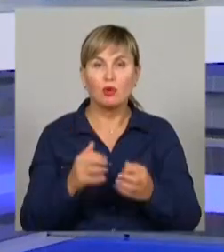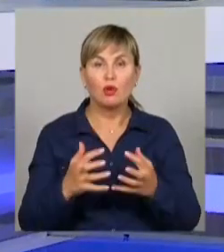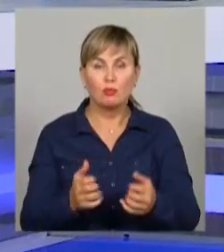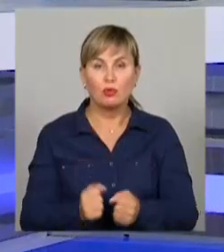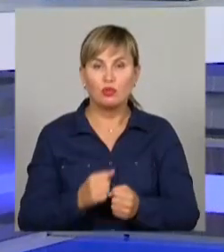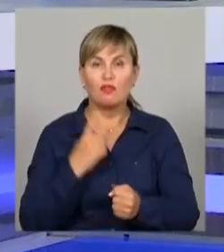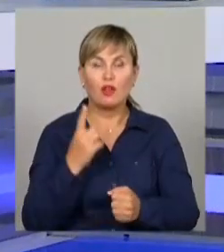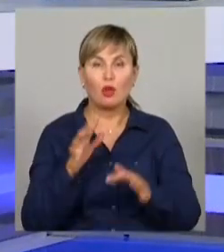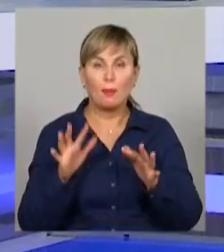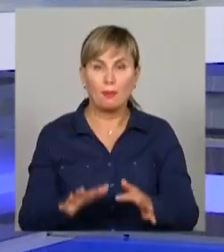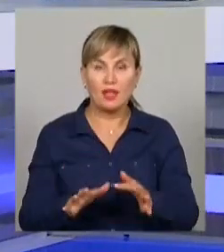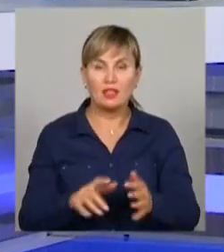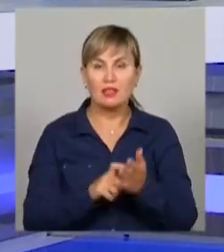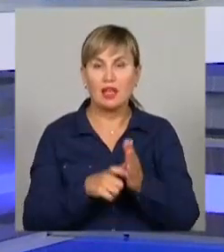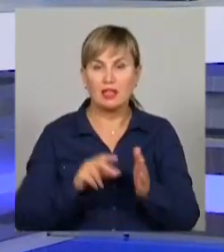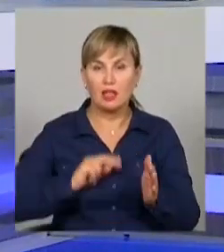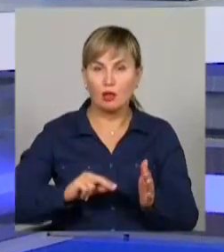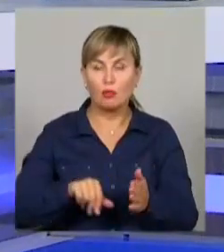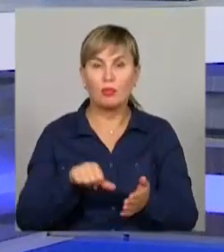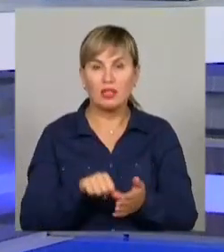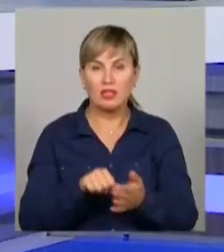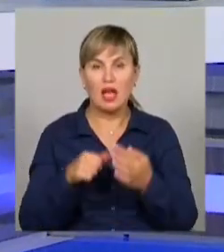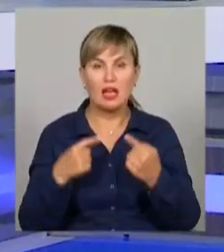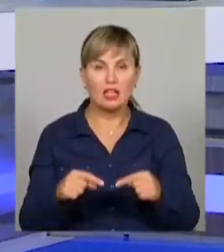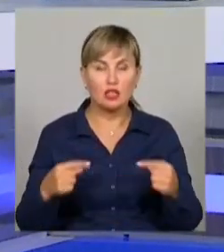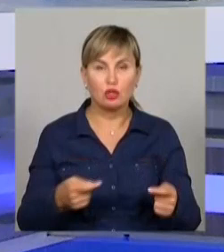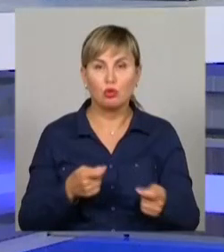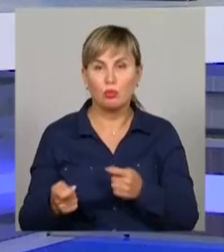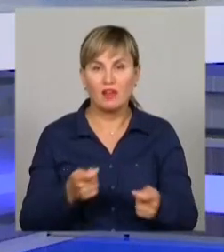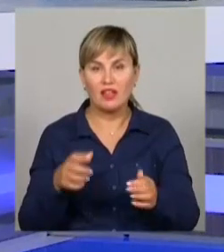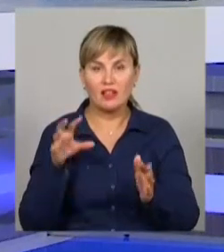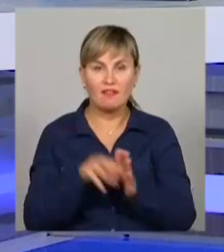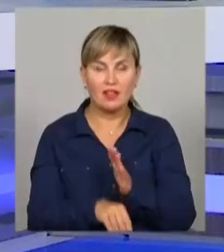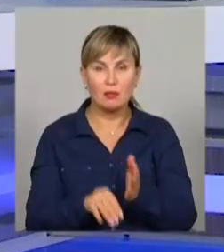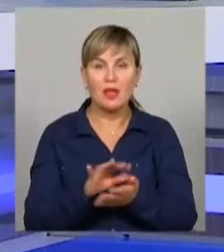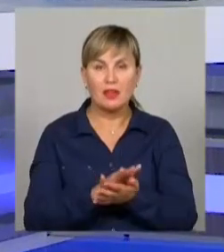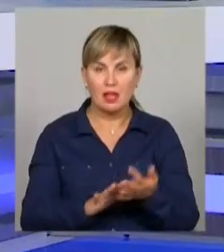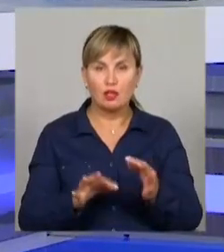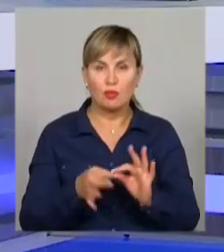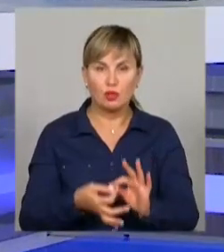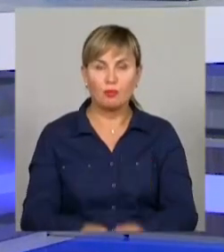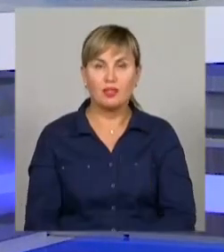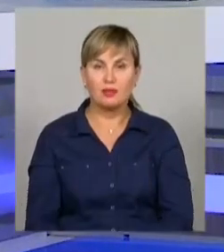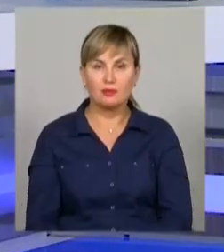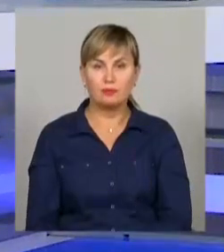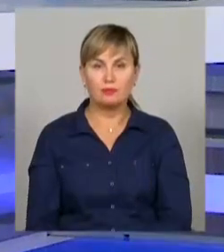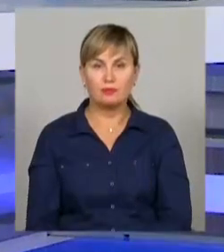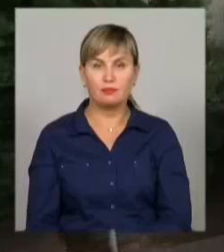в одном месте. В здании работают представители различных управлений и ведомств. Все подробности у Рамины Мирзалимовой.